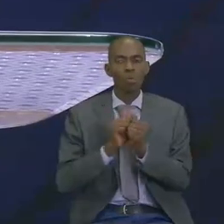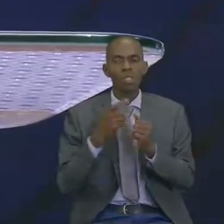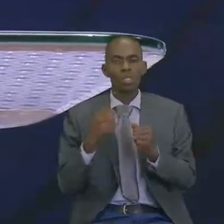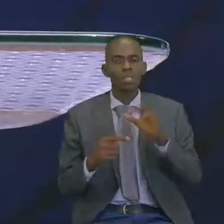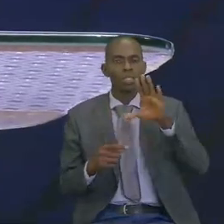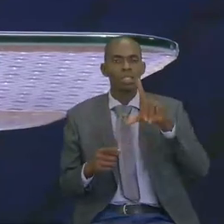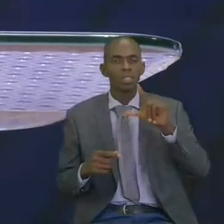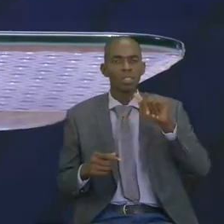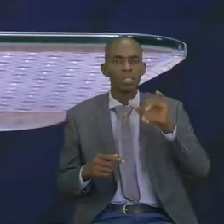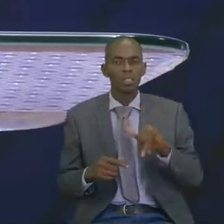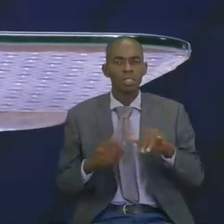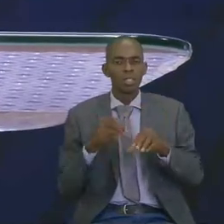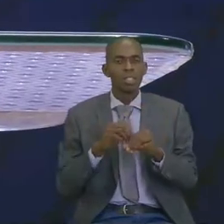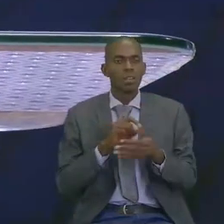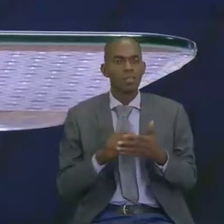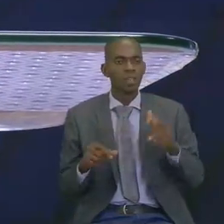verset 42.